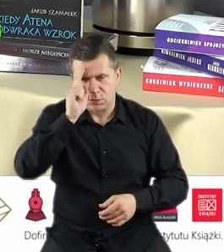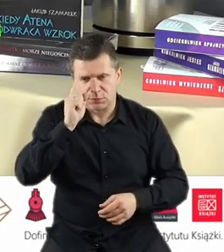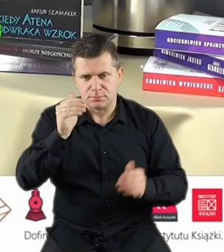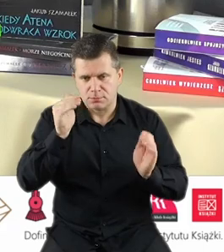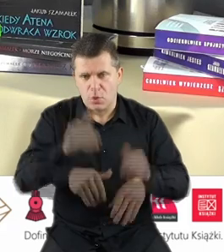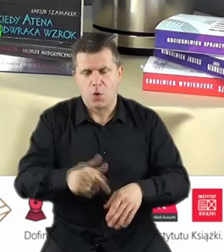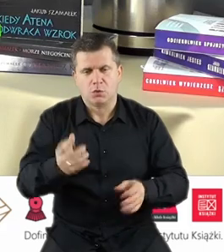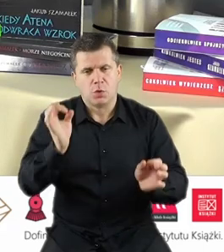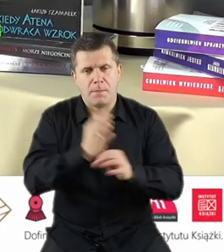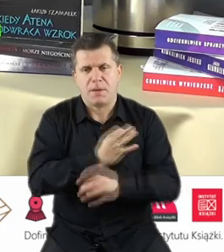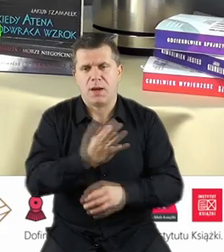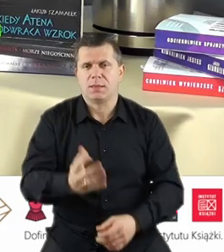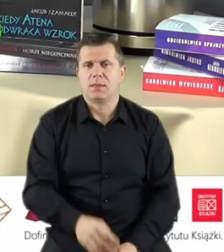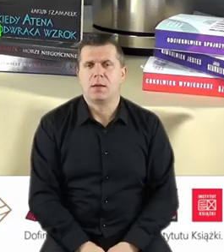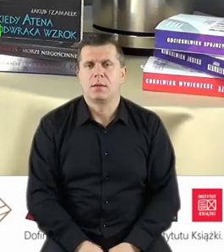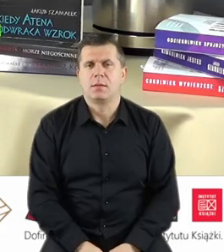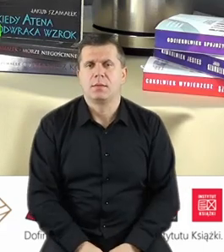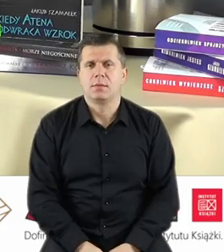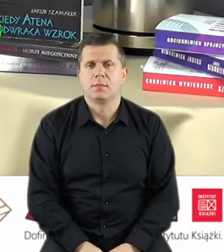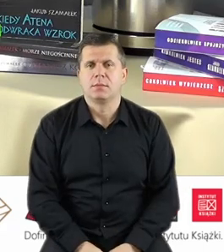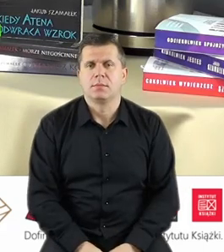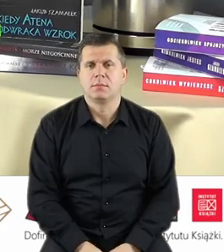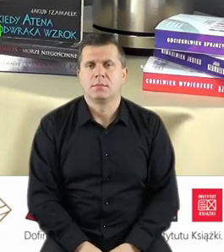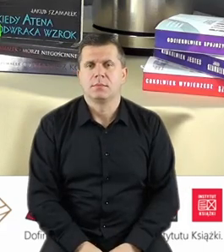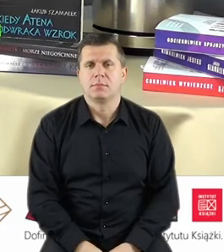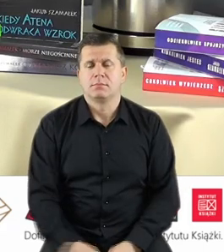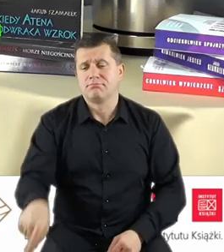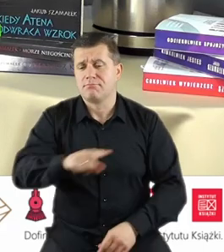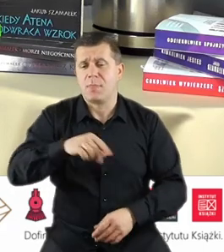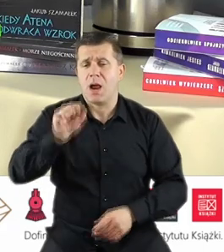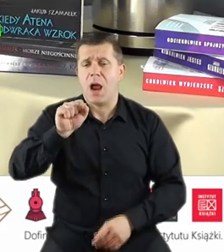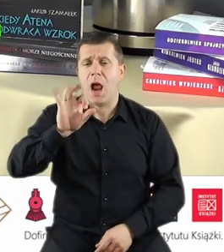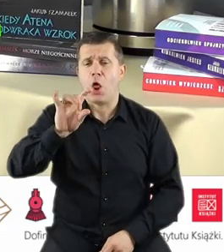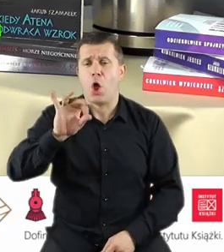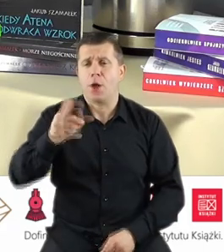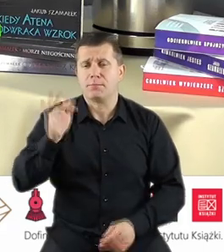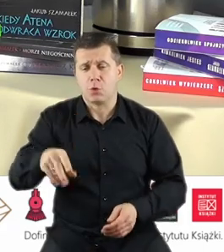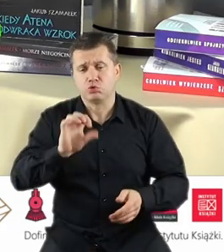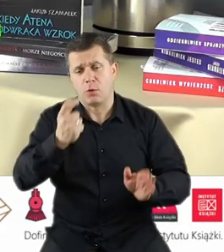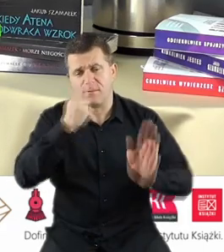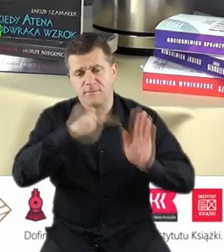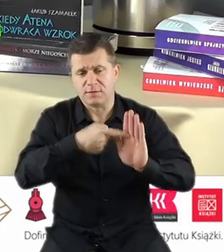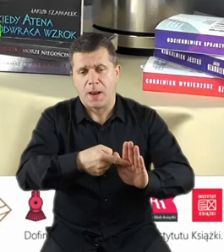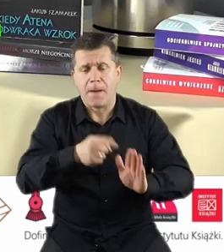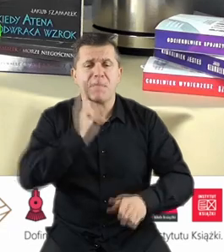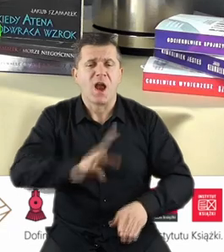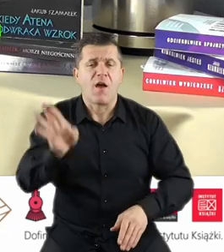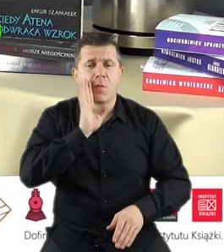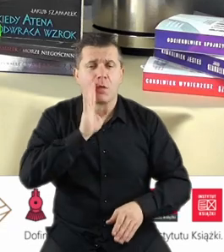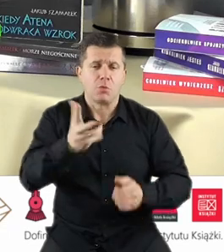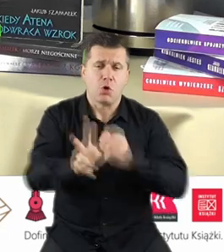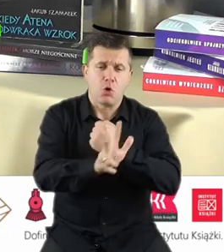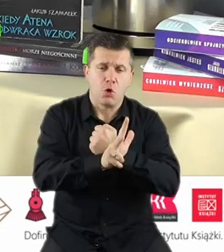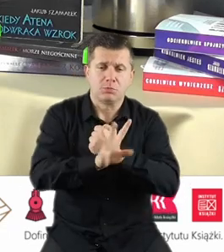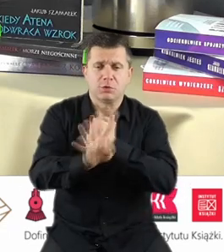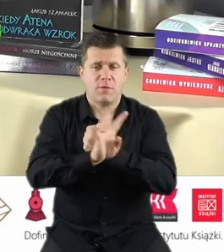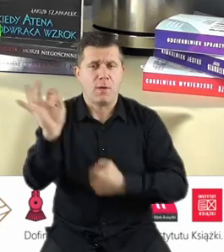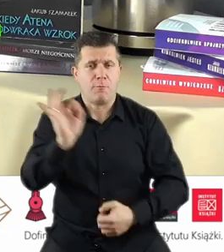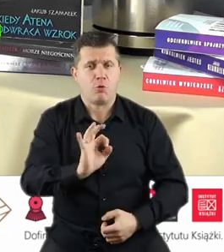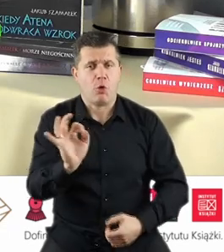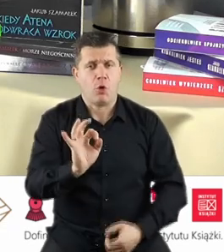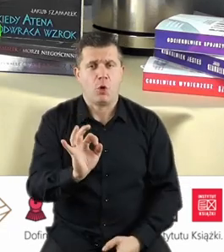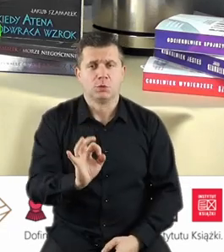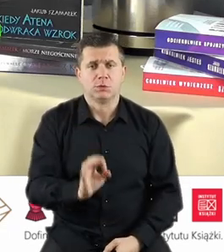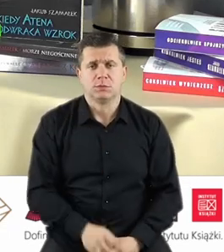to już w ogóle. I te nasze algorytmy, które mogą coś wskazać z prawdopodobieństwem 80-90%, to